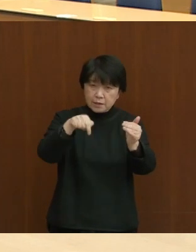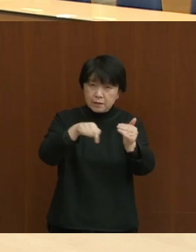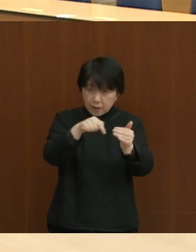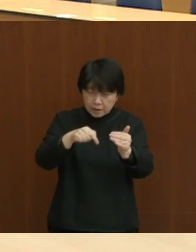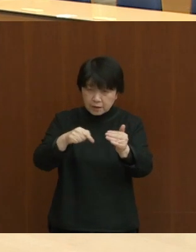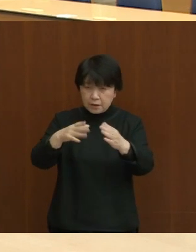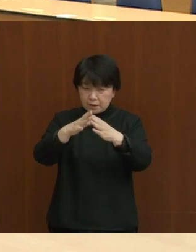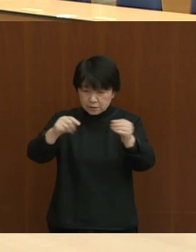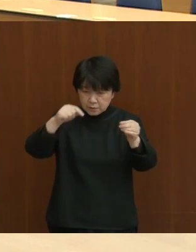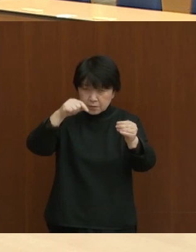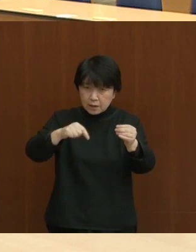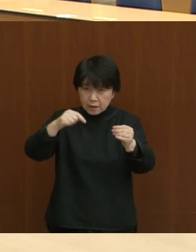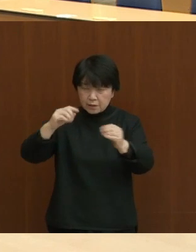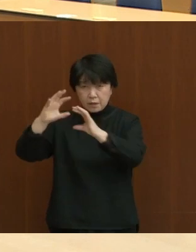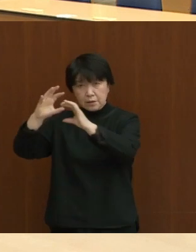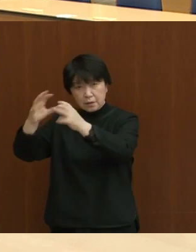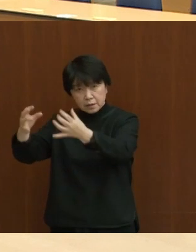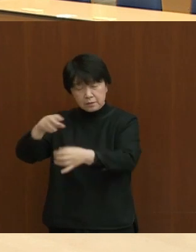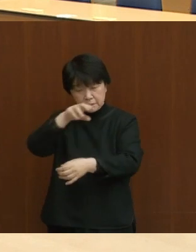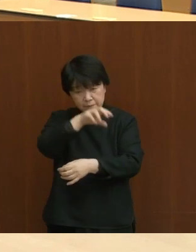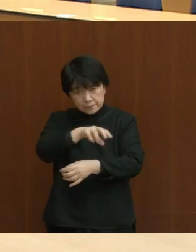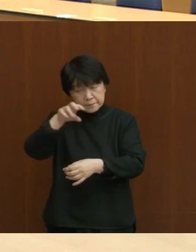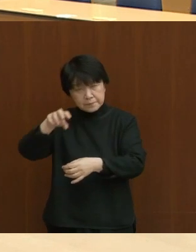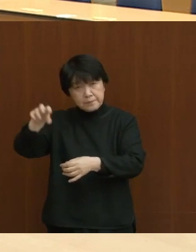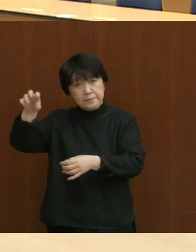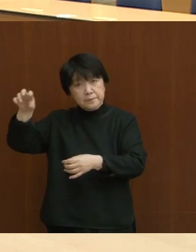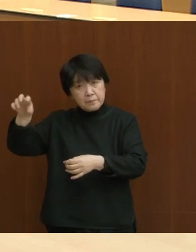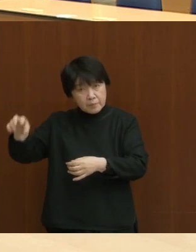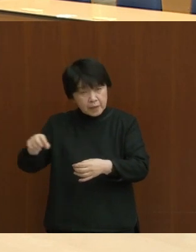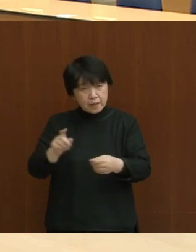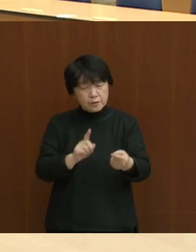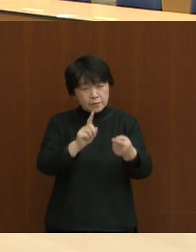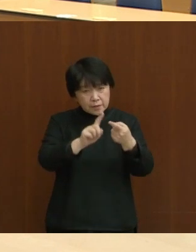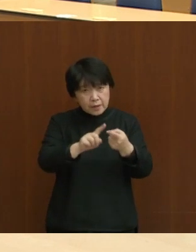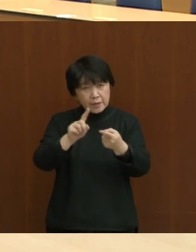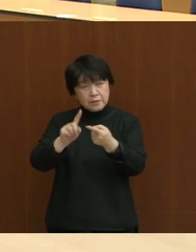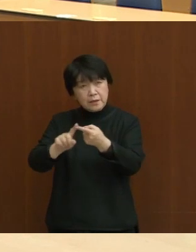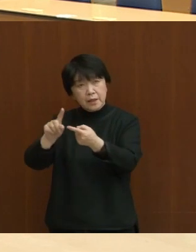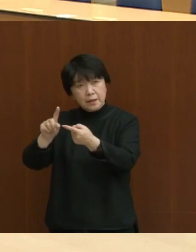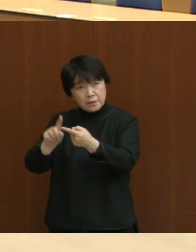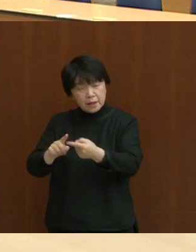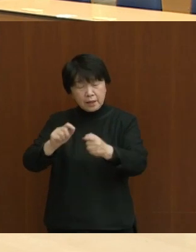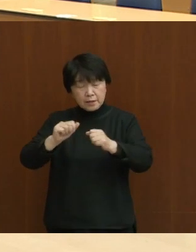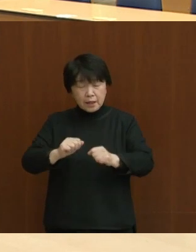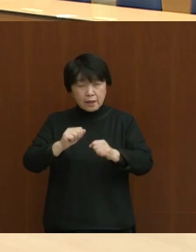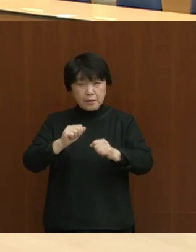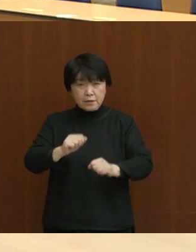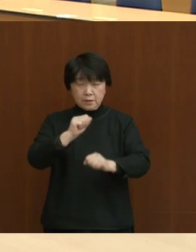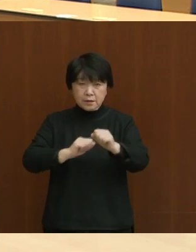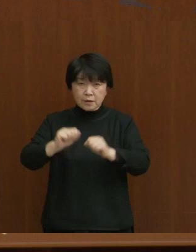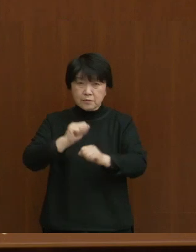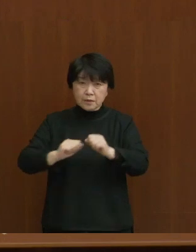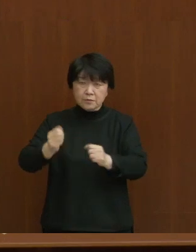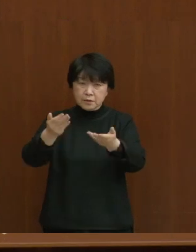海外各地で、その地域に密着して、はつらつとご活躍されることを願っ